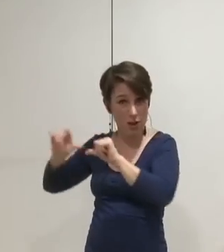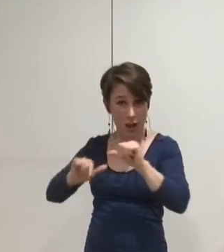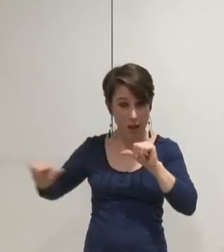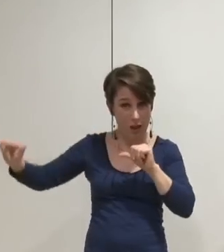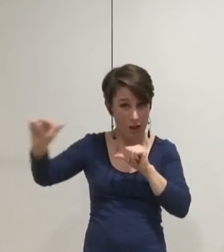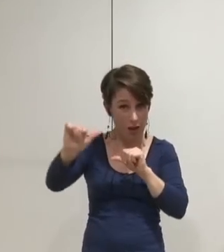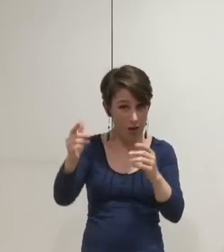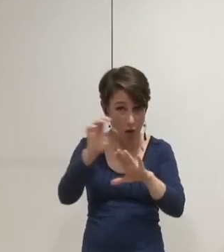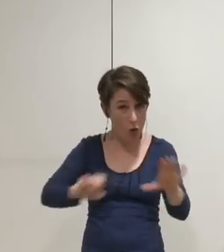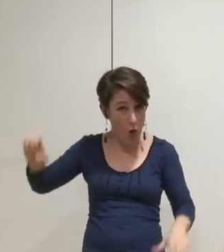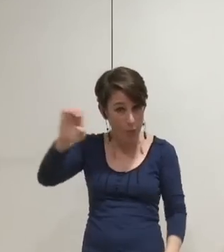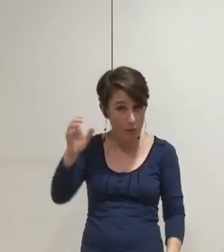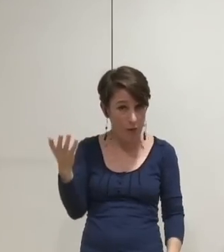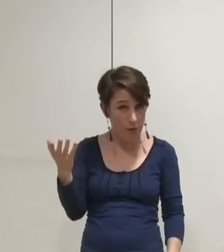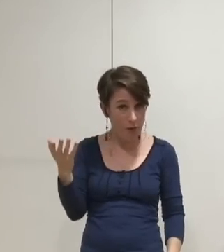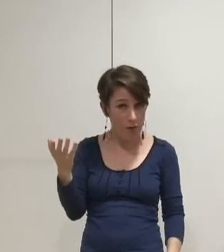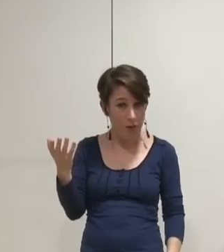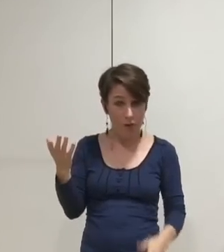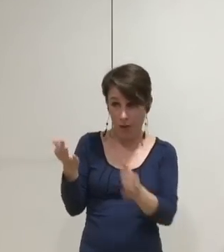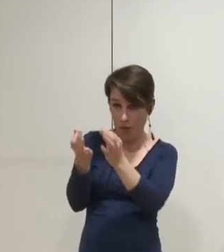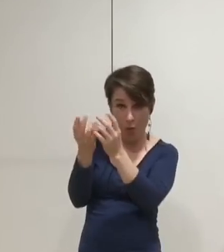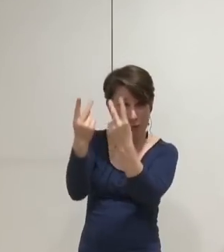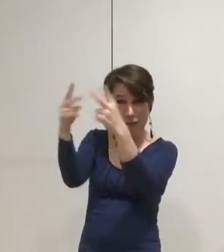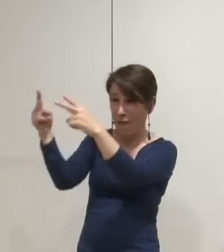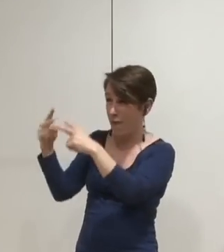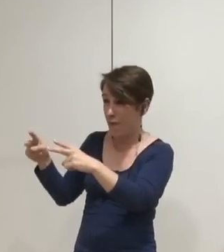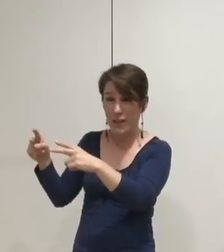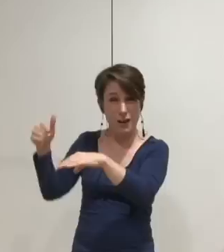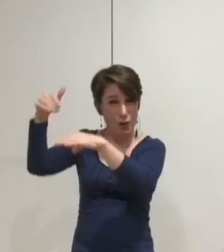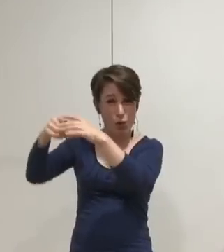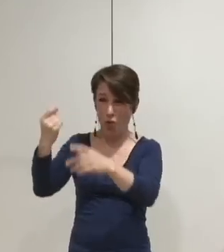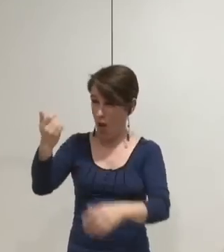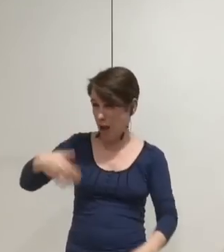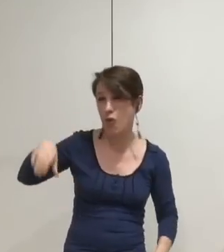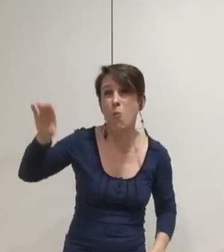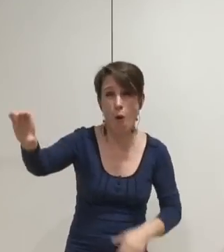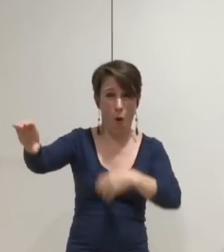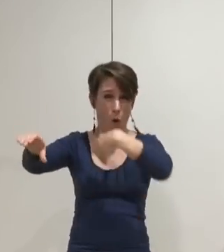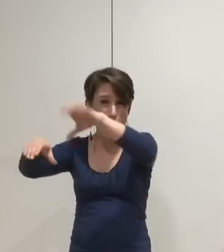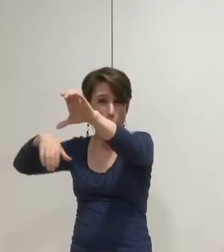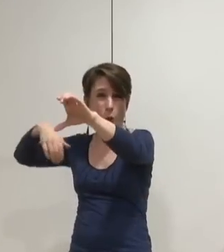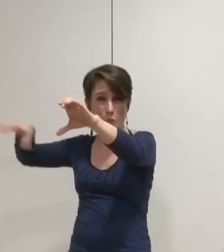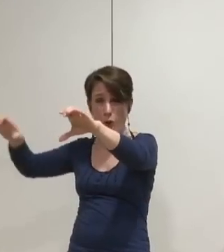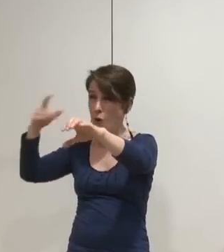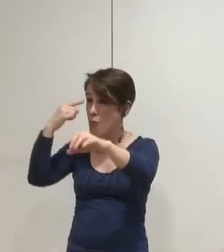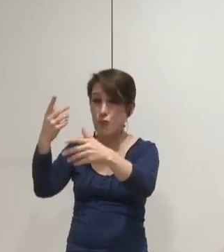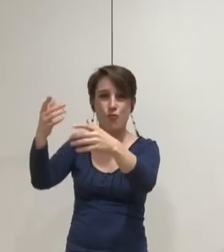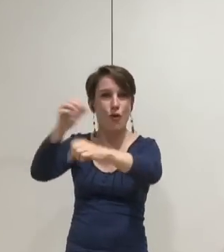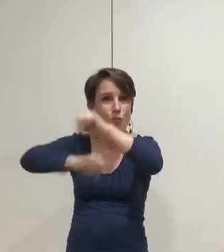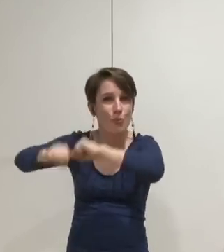qui vient d'être dit et parfois par les moyens publics colossaux qui ont été mis sur les équipements chargés d'accueillir ces